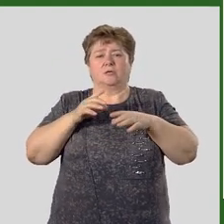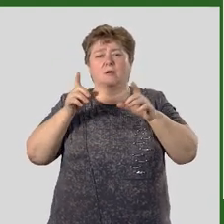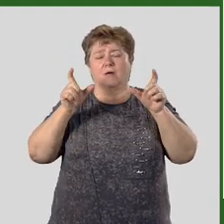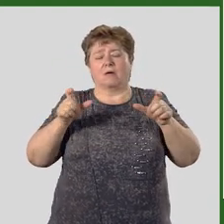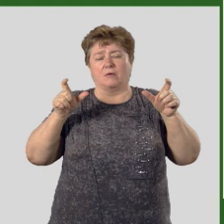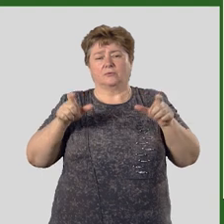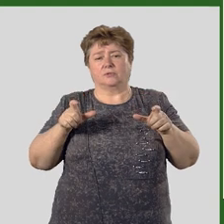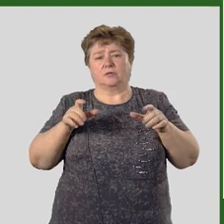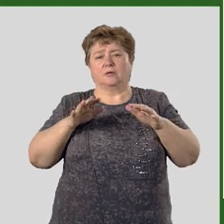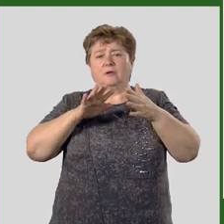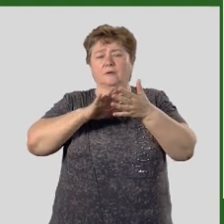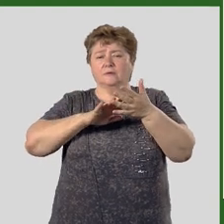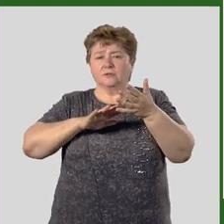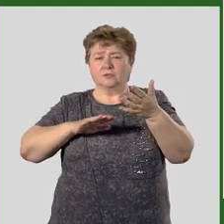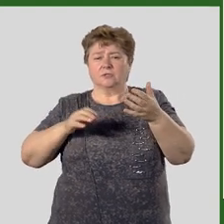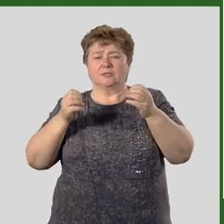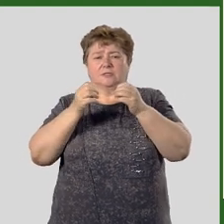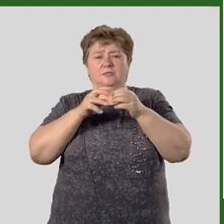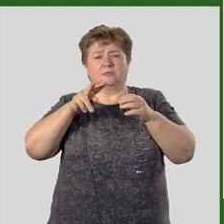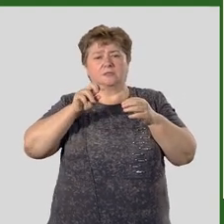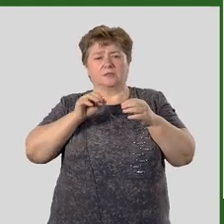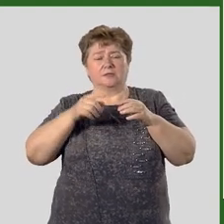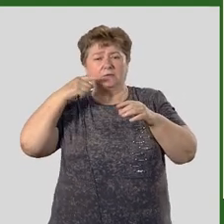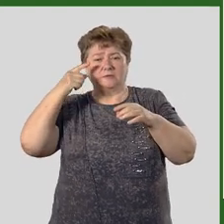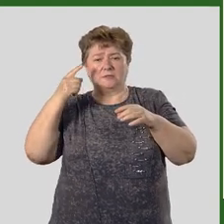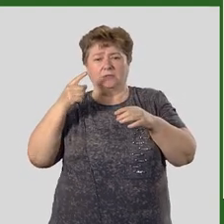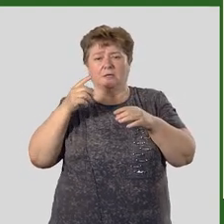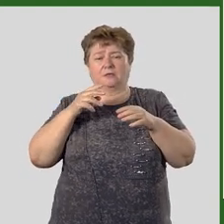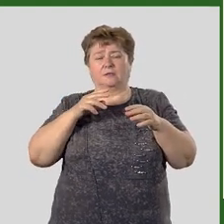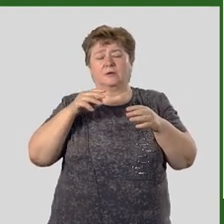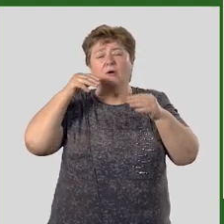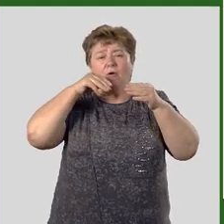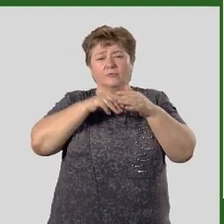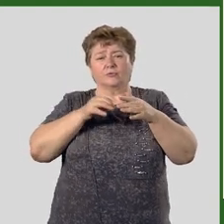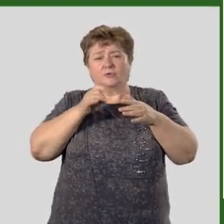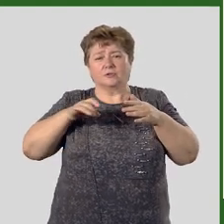населения. В течение последнего десятилетия в Кыргызстане во